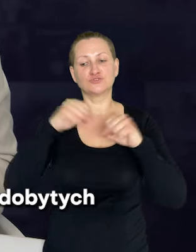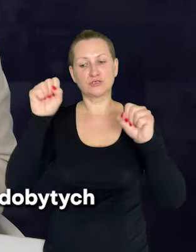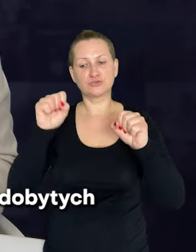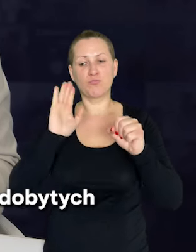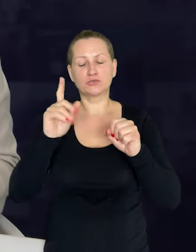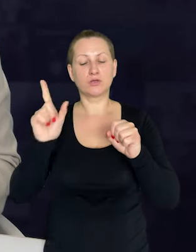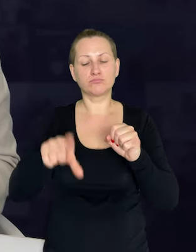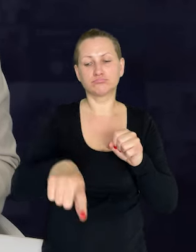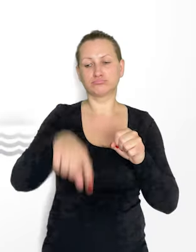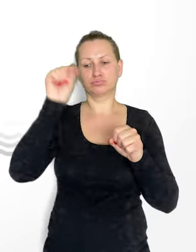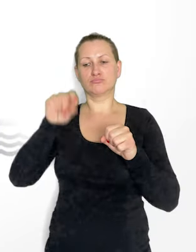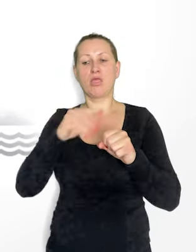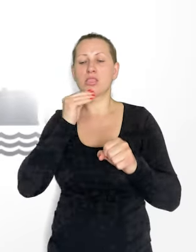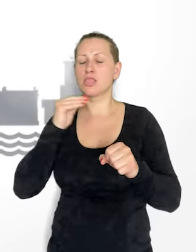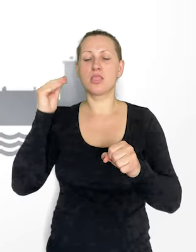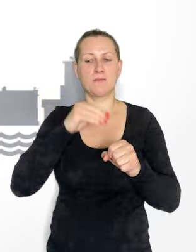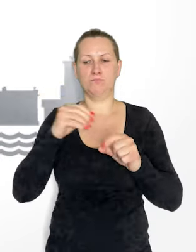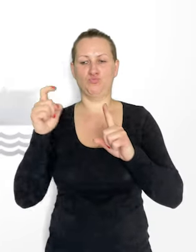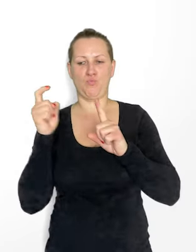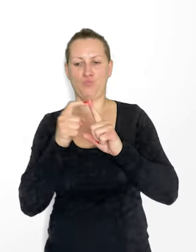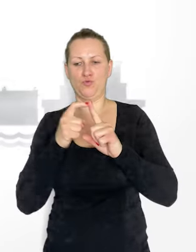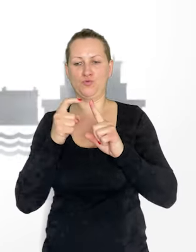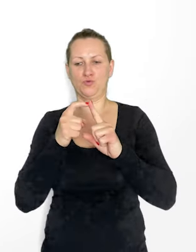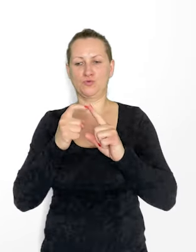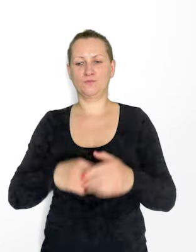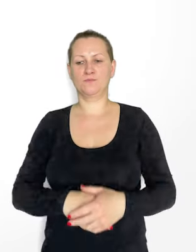podstawie zdobytych punktów.